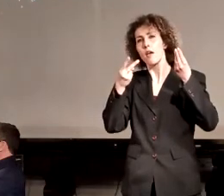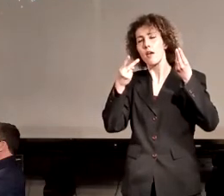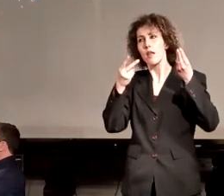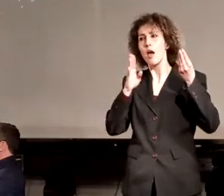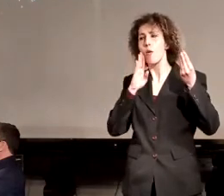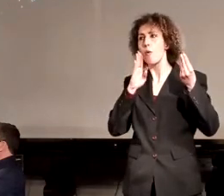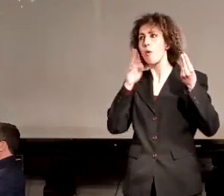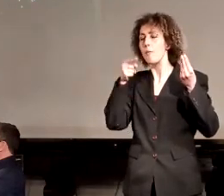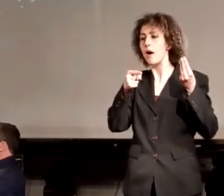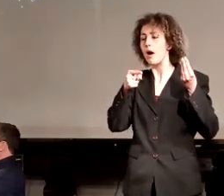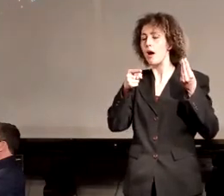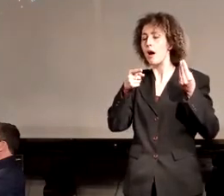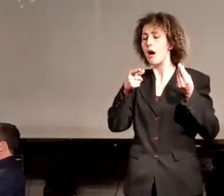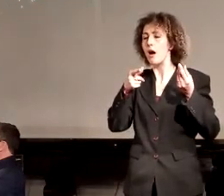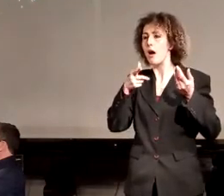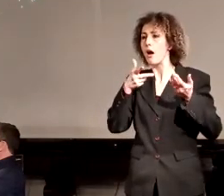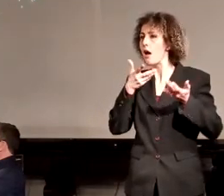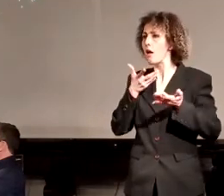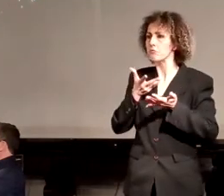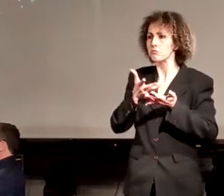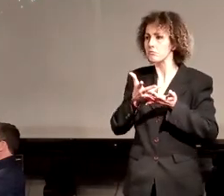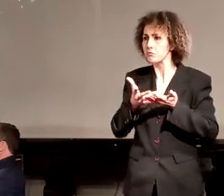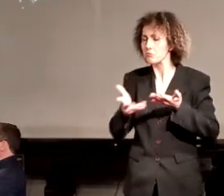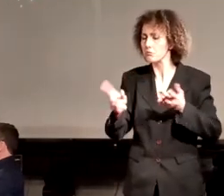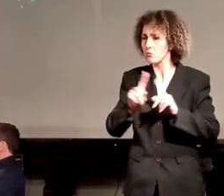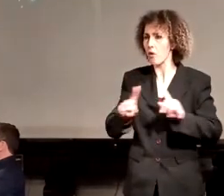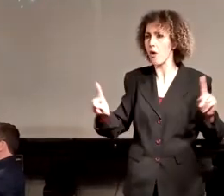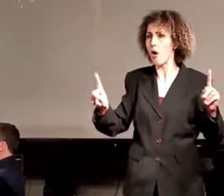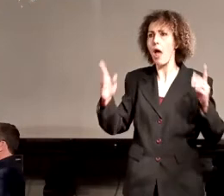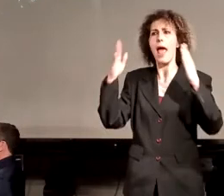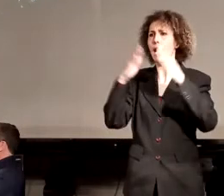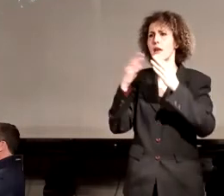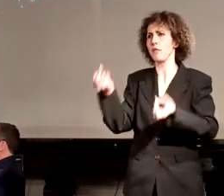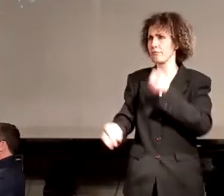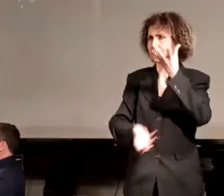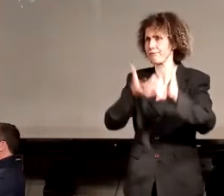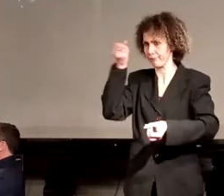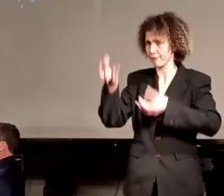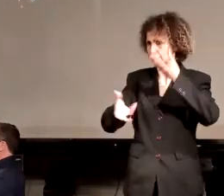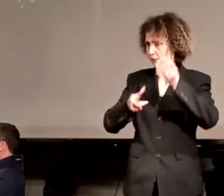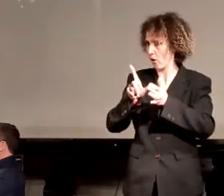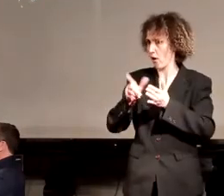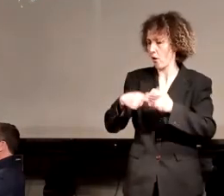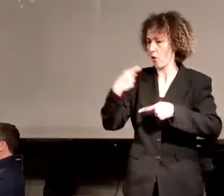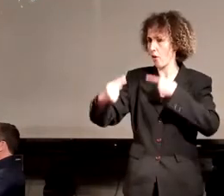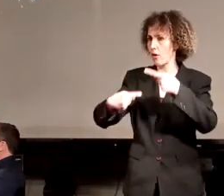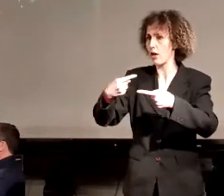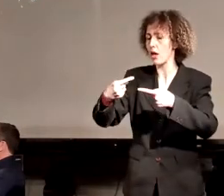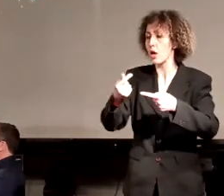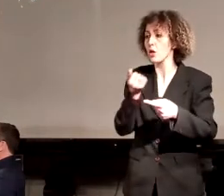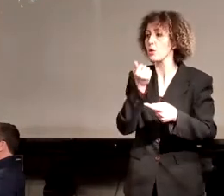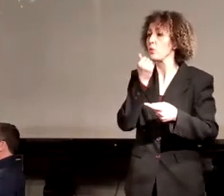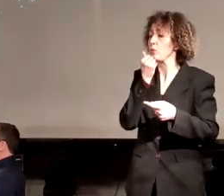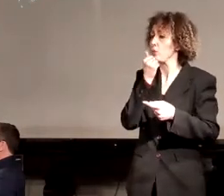traccia di precipitazione intanto la polizia riuscì a scusarmi di essere